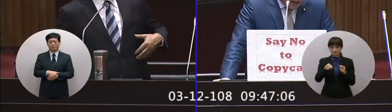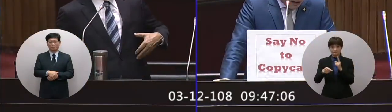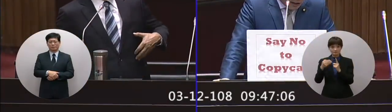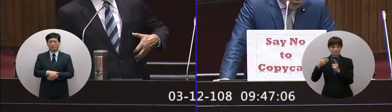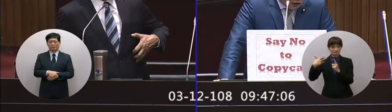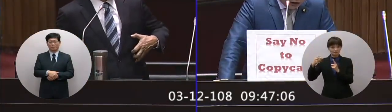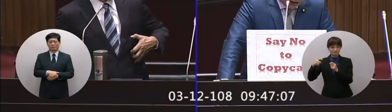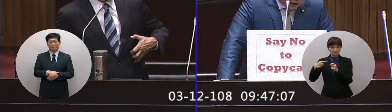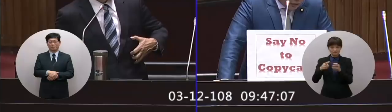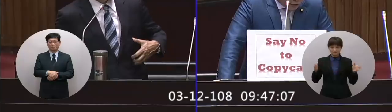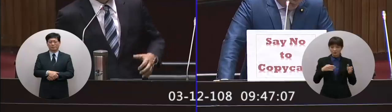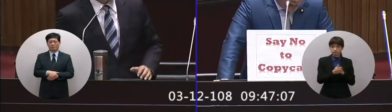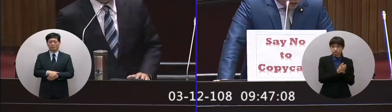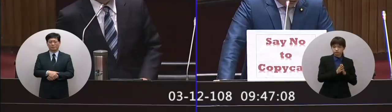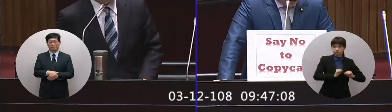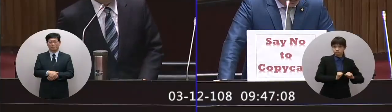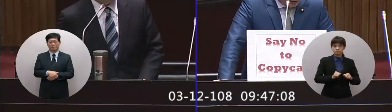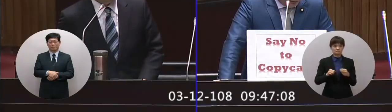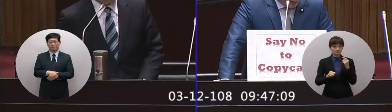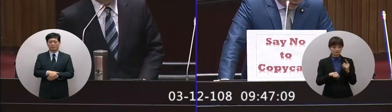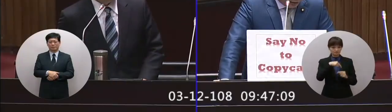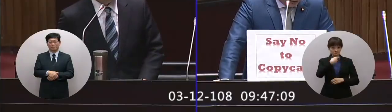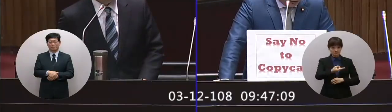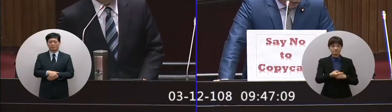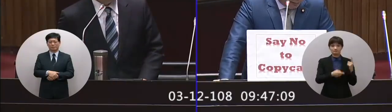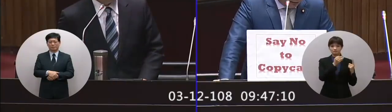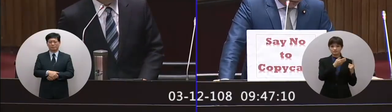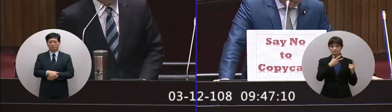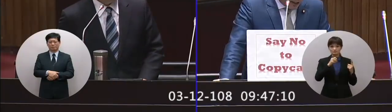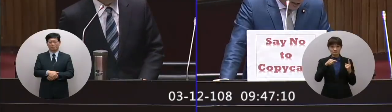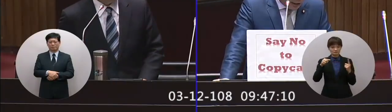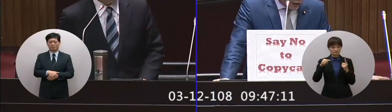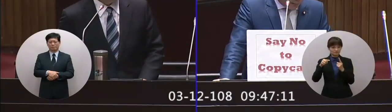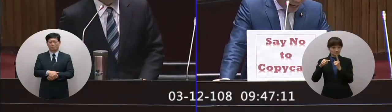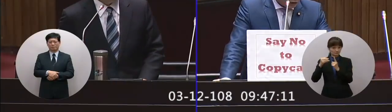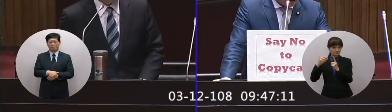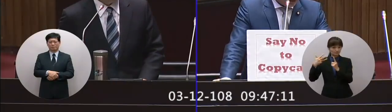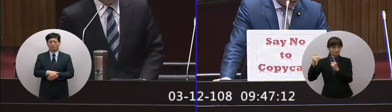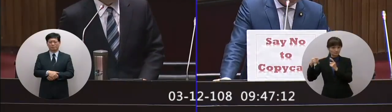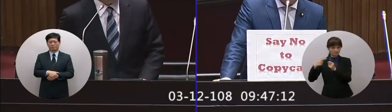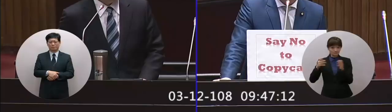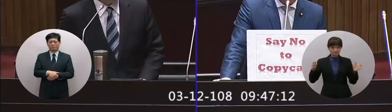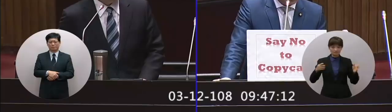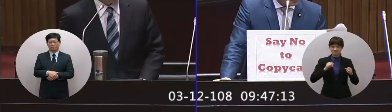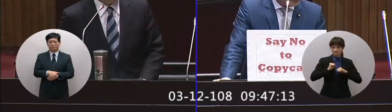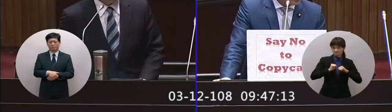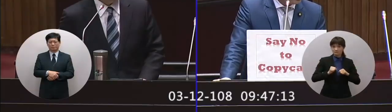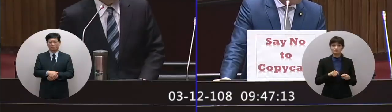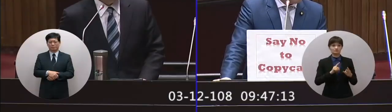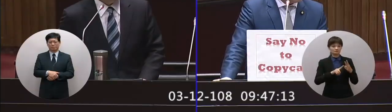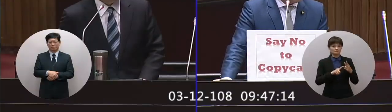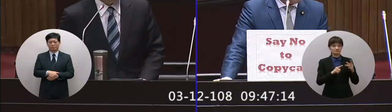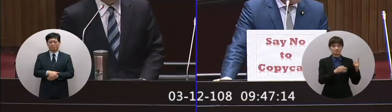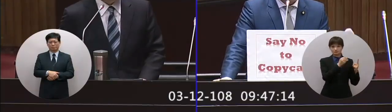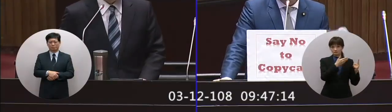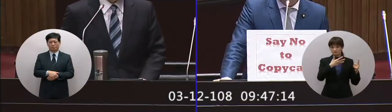湾，1970年到1989年是奋斗的中华民国，1989年到2000年是有信心的